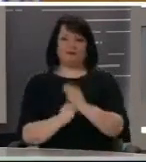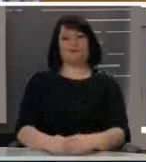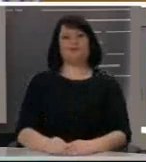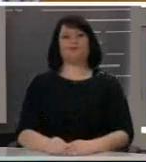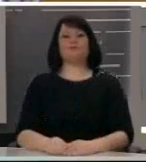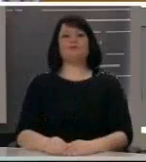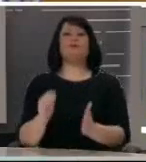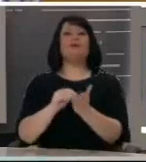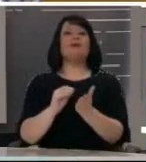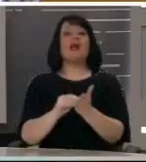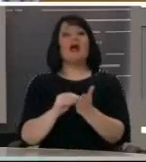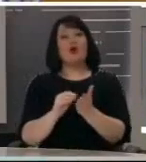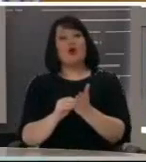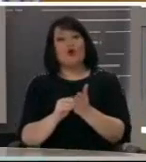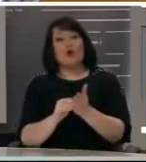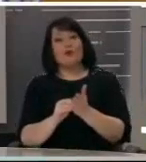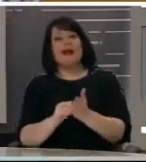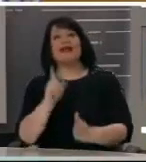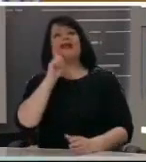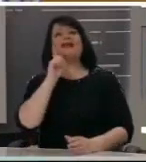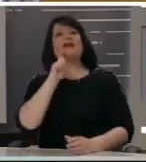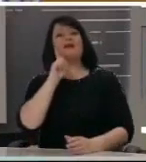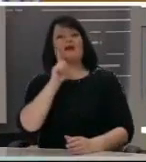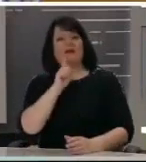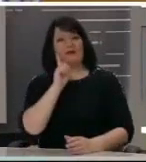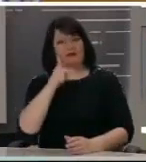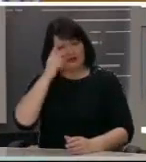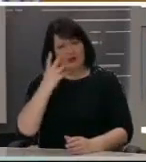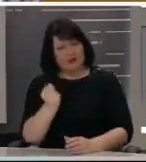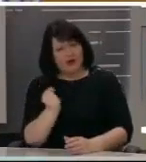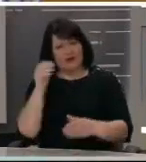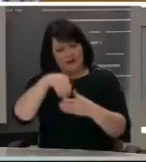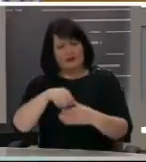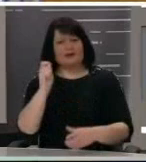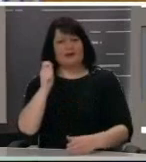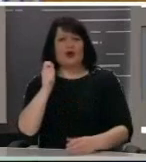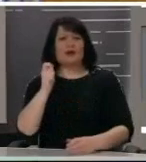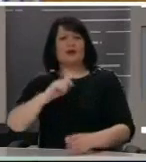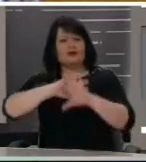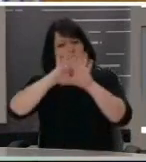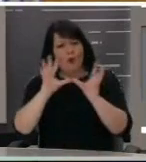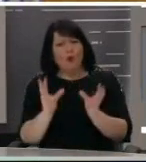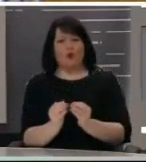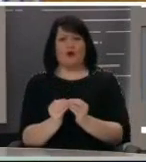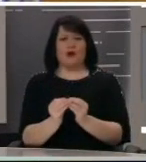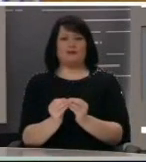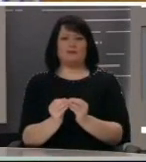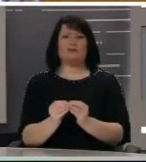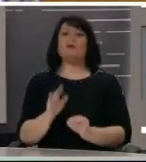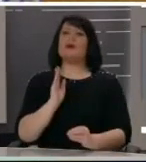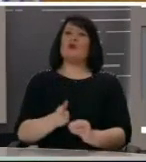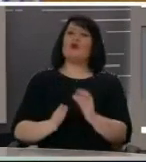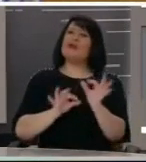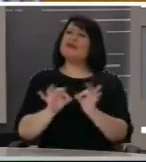της διάστασης φύλου σε κάθε πεδίο της ασκούμενης πολιτικής, έτσι ώστε να υπάρχει συνεχής βελτίωση του